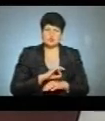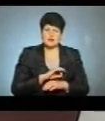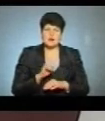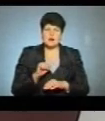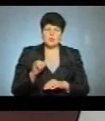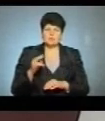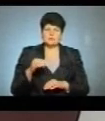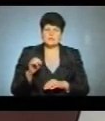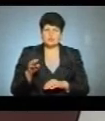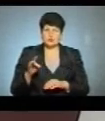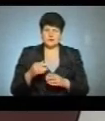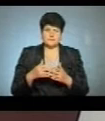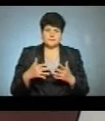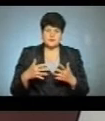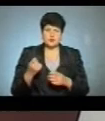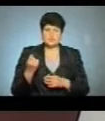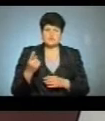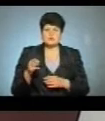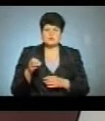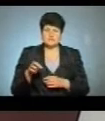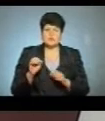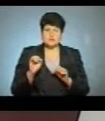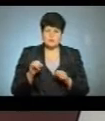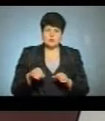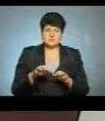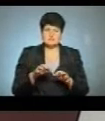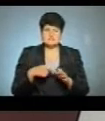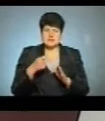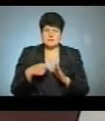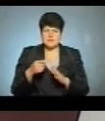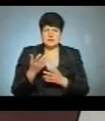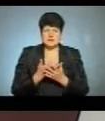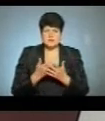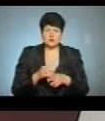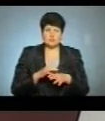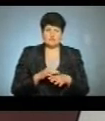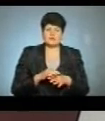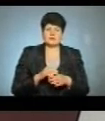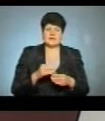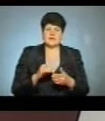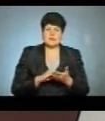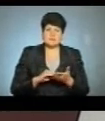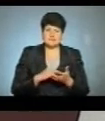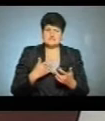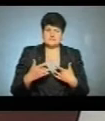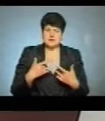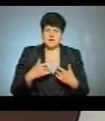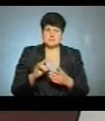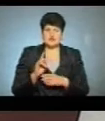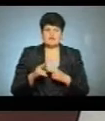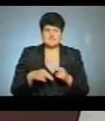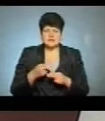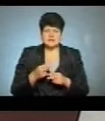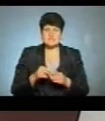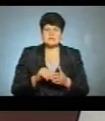і психологів. З 11 травня також можна буде знімати кіно, проводити репетиції в театрах, цирках, творчих колективах за